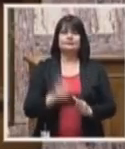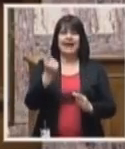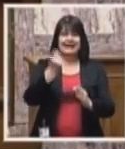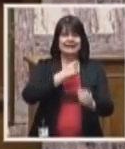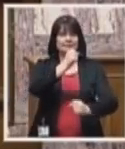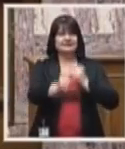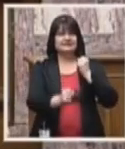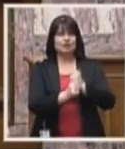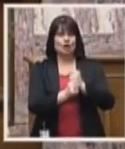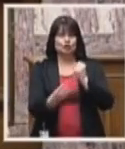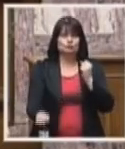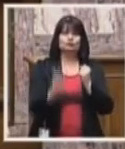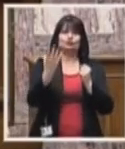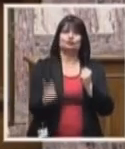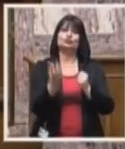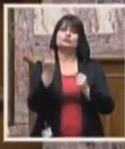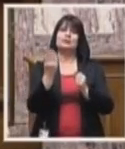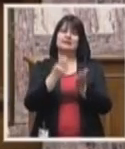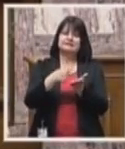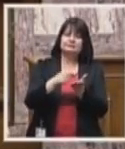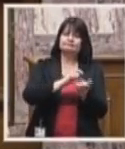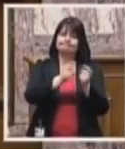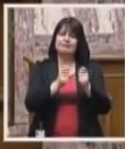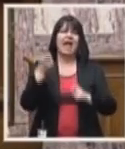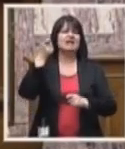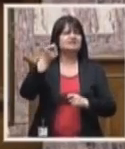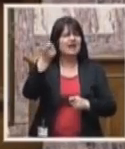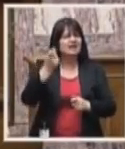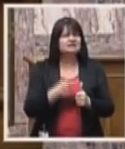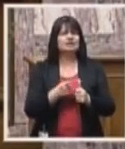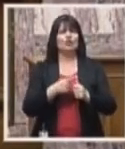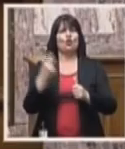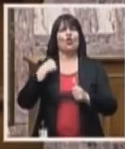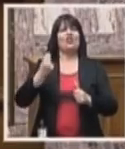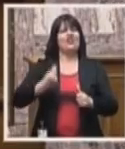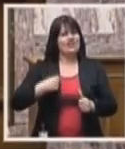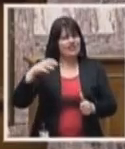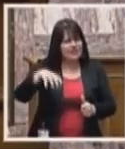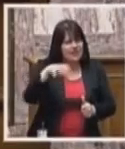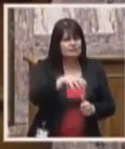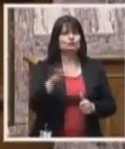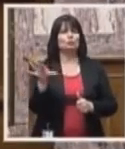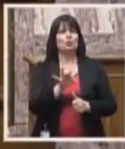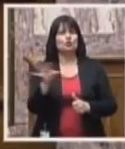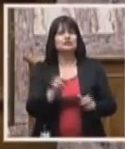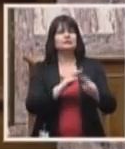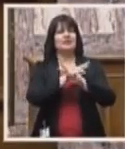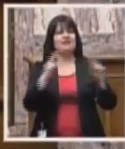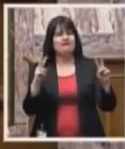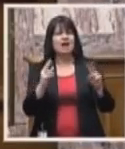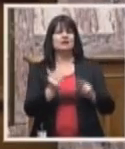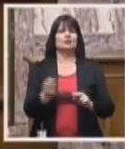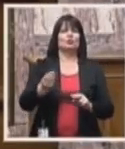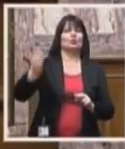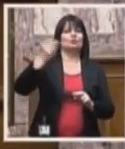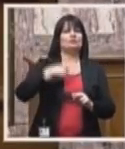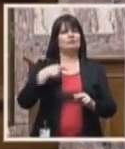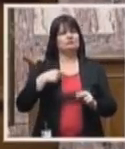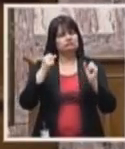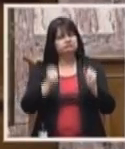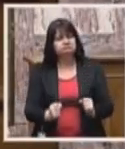γίνει ριζοσπαστικές παρεμβάσεις. Σε ασφαλιστικό, στην αυτοδιοίκηση, στις προσλήψεις για τη διαφάνεια, προαγωγές στο δημόσιο, έλεγχο